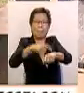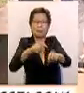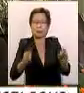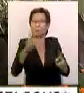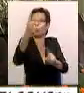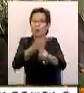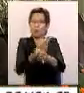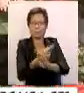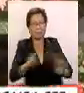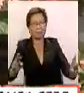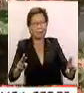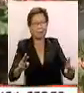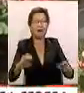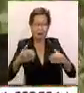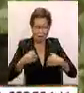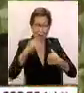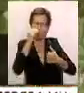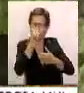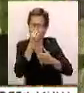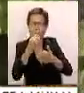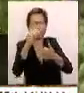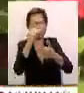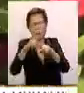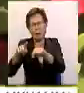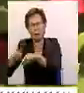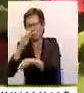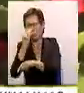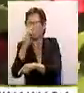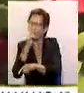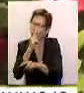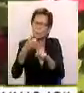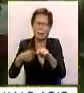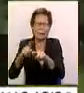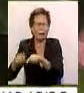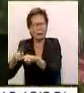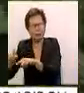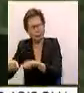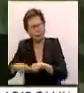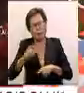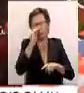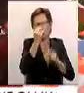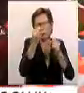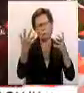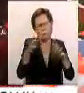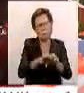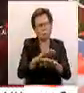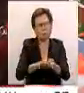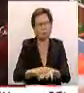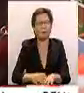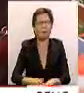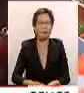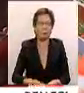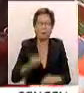yang terdapat di Miracle Garden ialah Angelonia, Anthurium, Rose, Sambung Nyawa Merah dan Kesidang. Antara